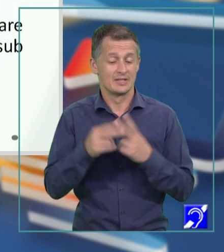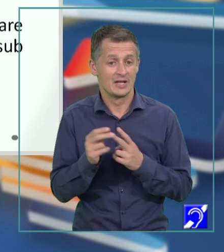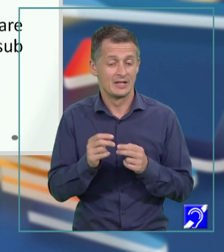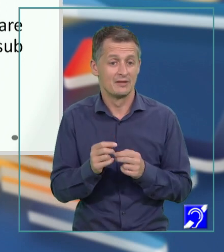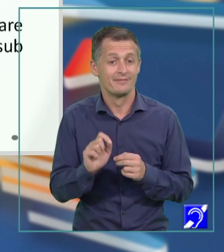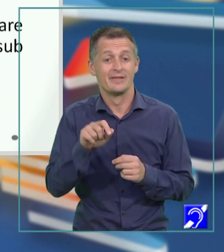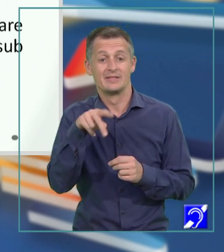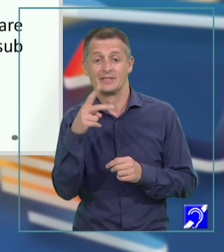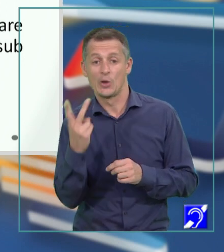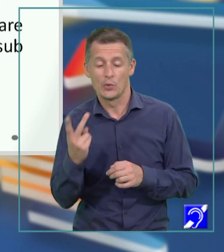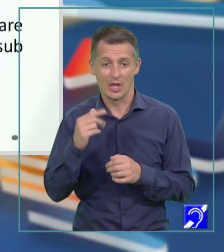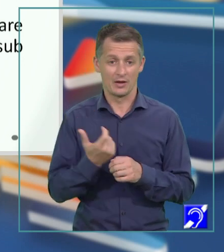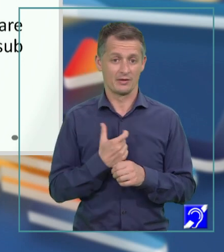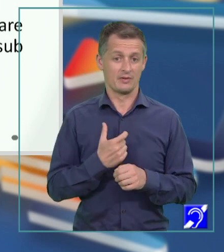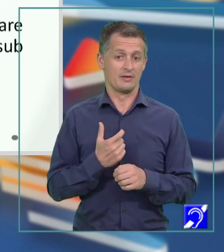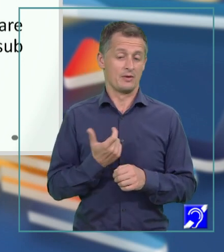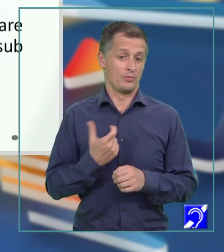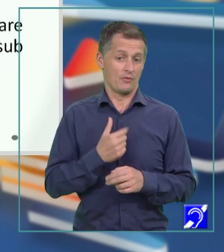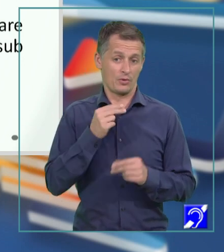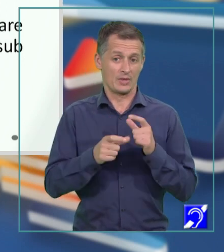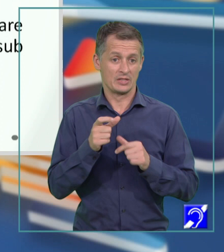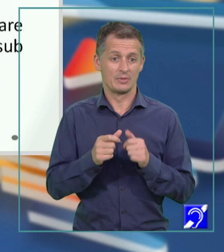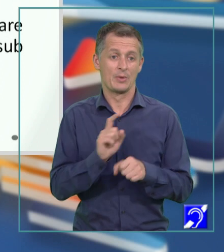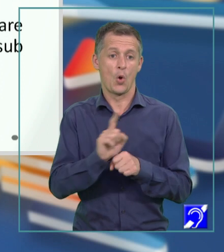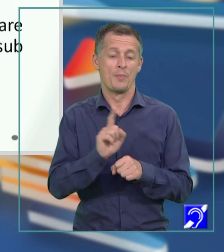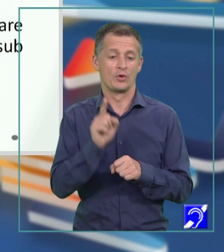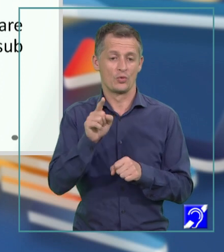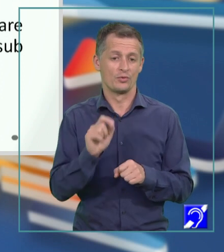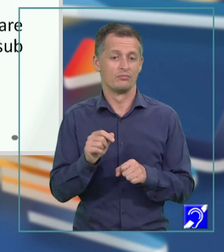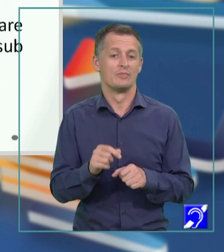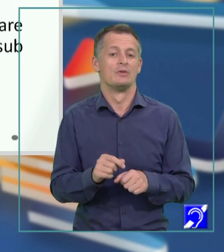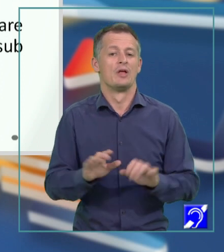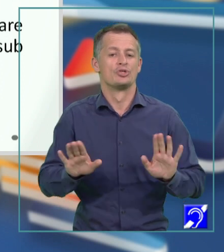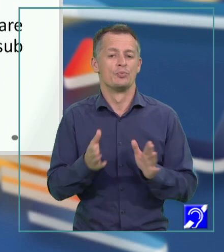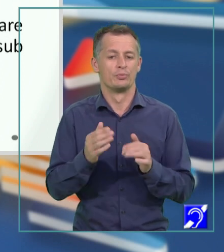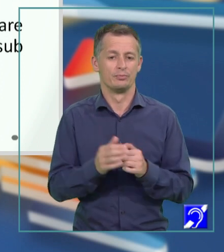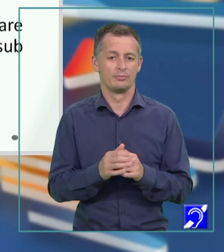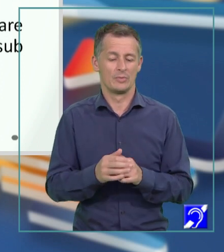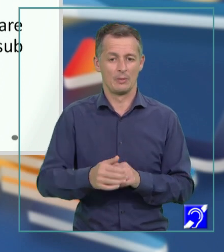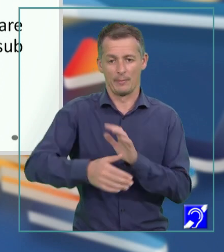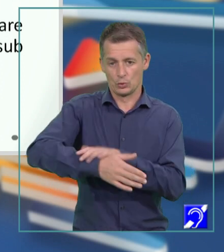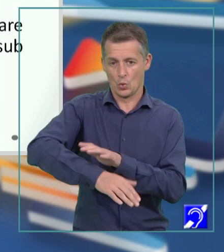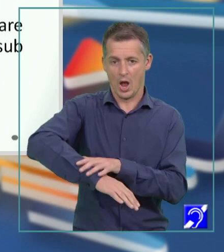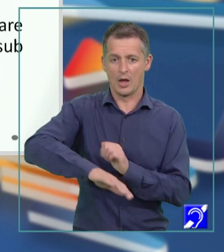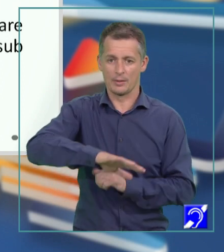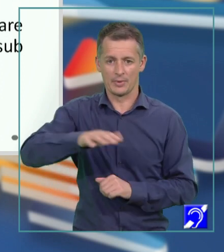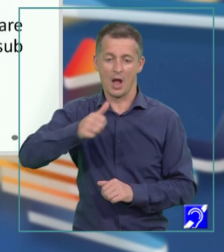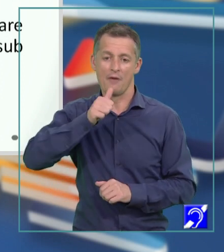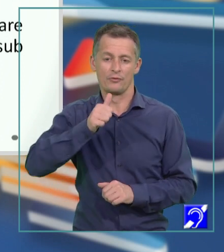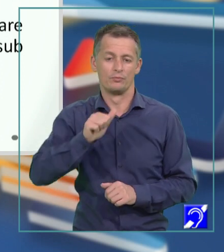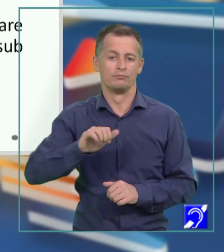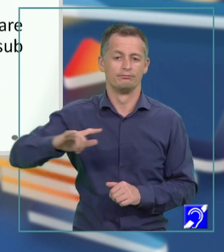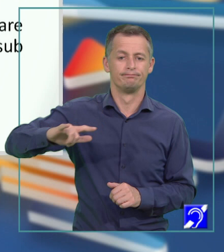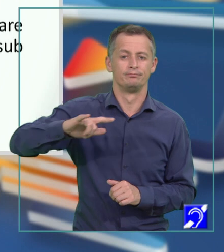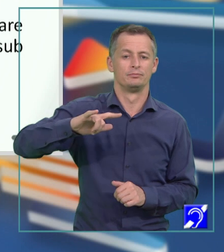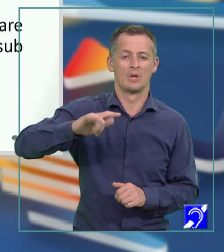în context pe baza unei asemănări cu obiectul denumit de sensul de bază. În cazul lui aripă, aripa avionului era înecată